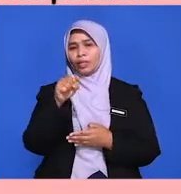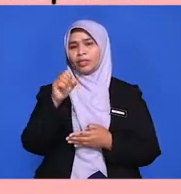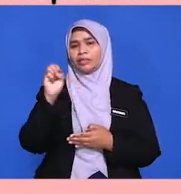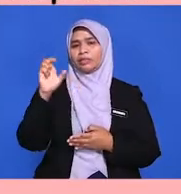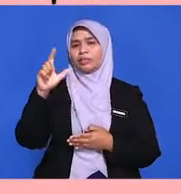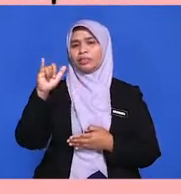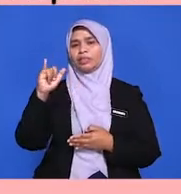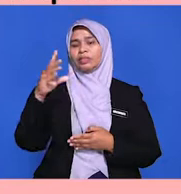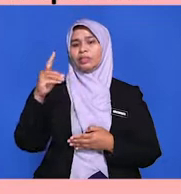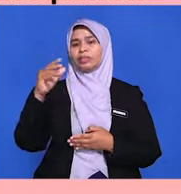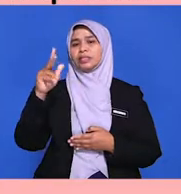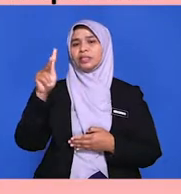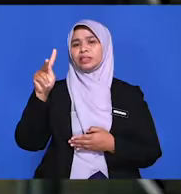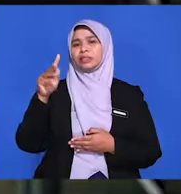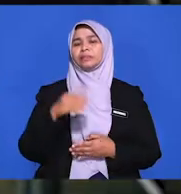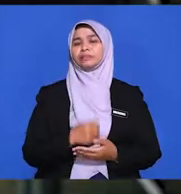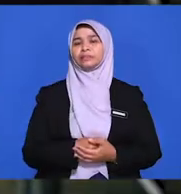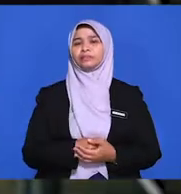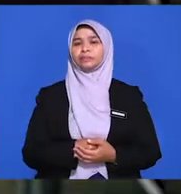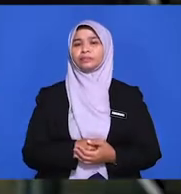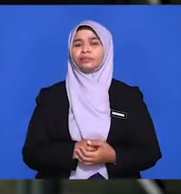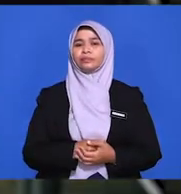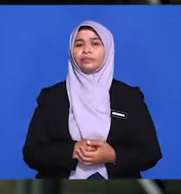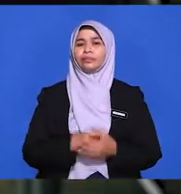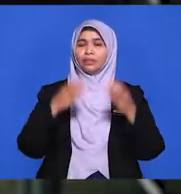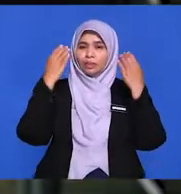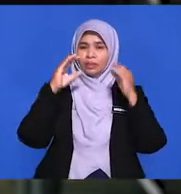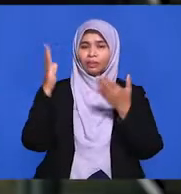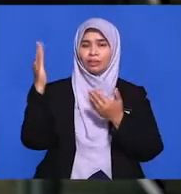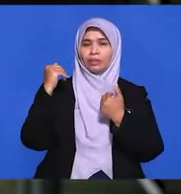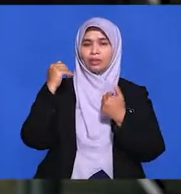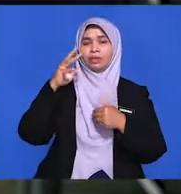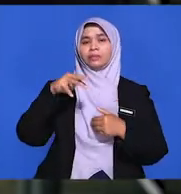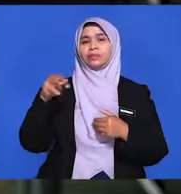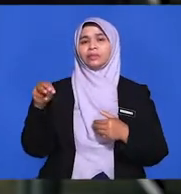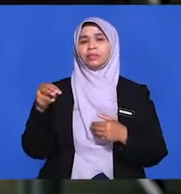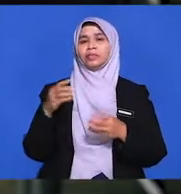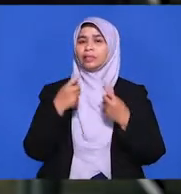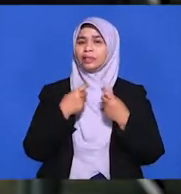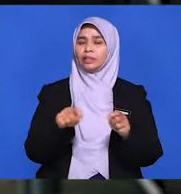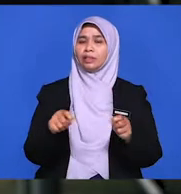balas responden. Cikgu harap murid-murid telah pun